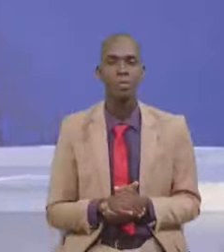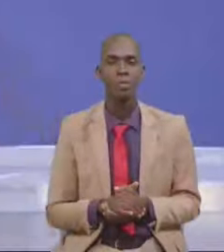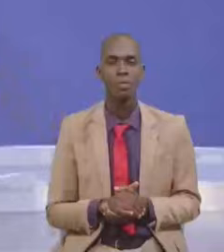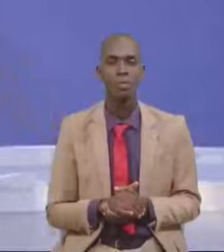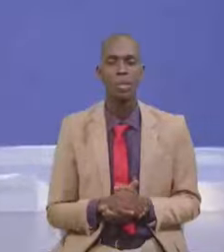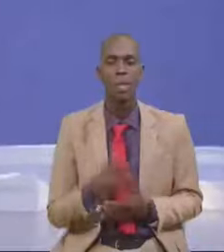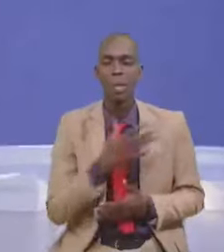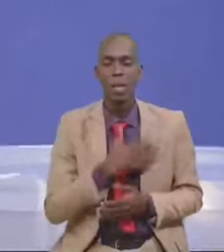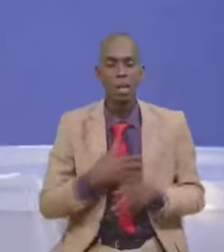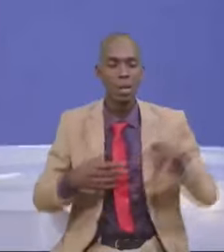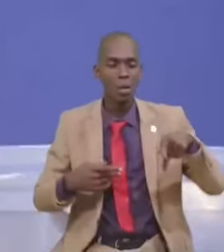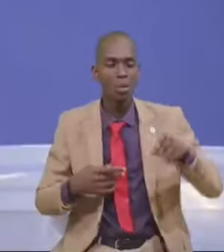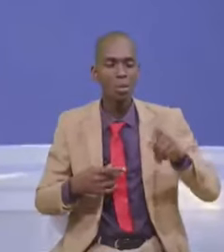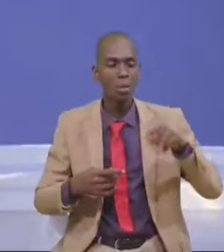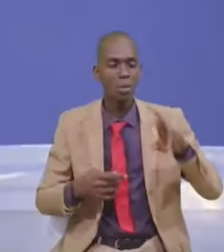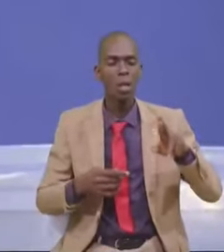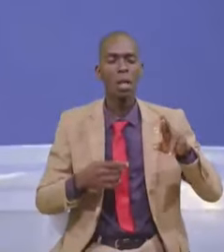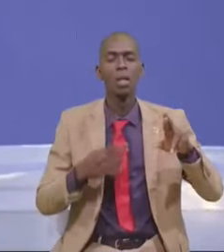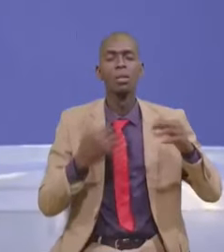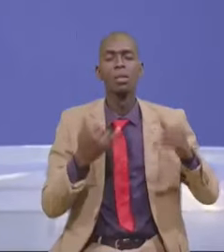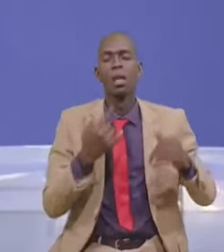Il a regretté d'avoir vendu la vérité.